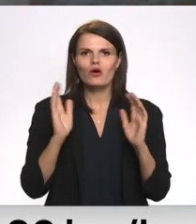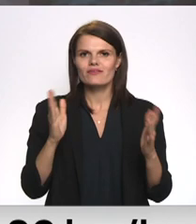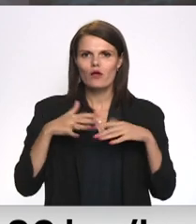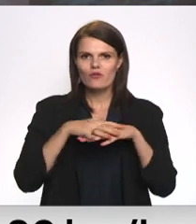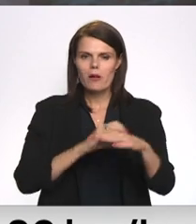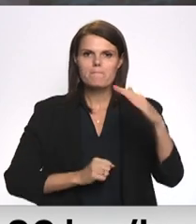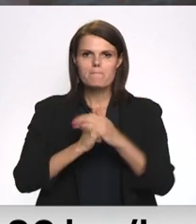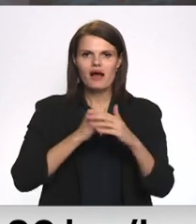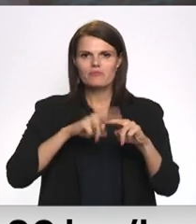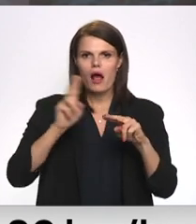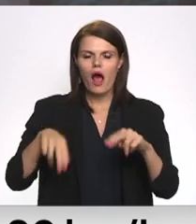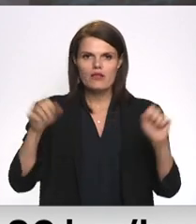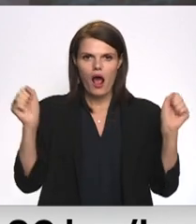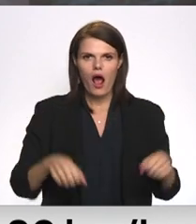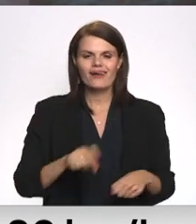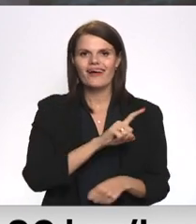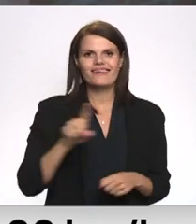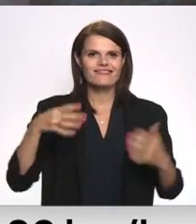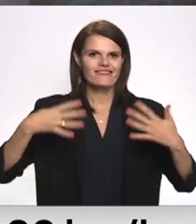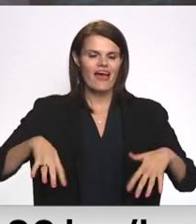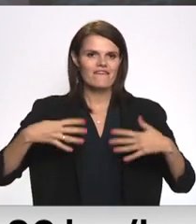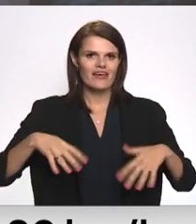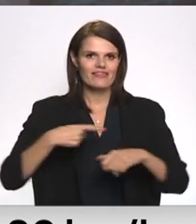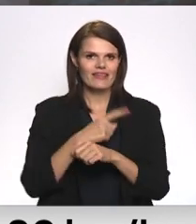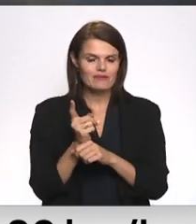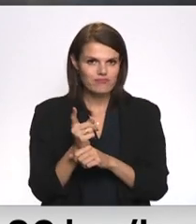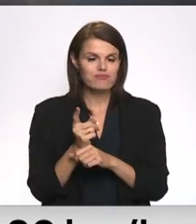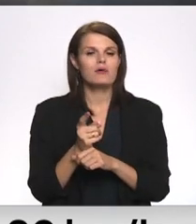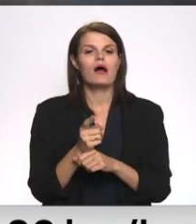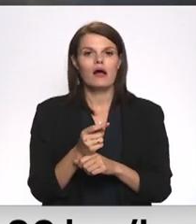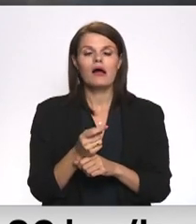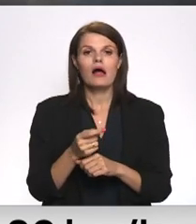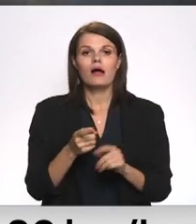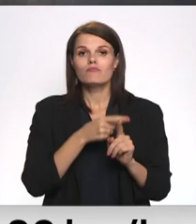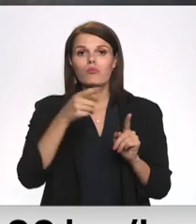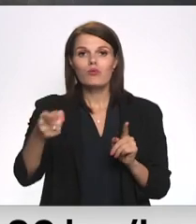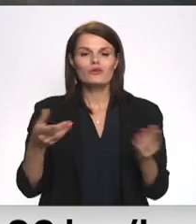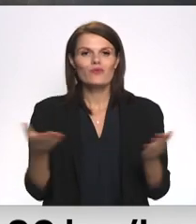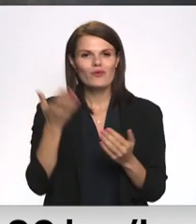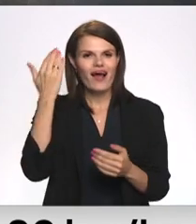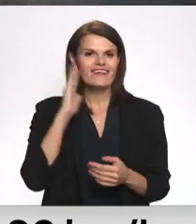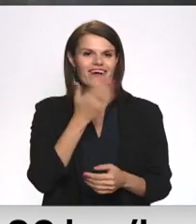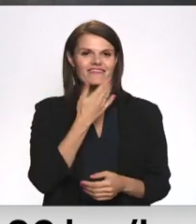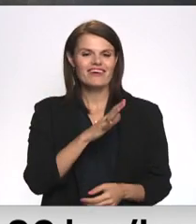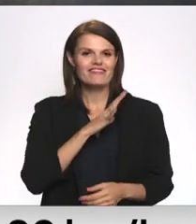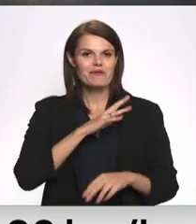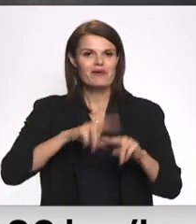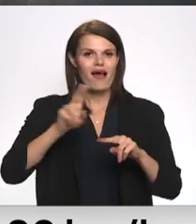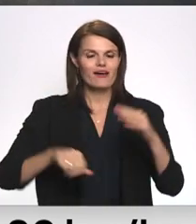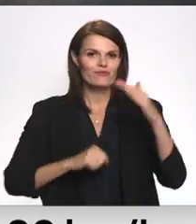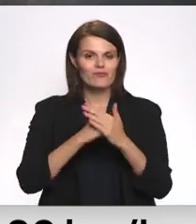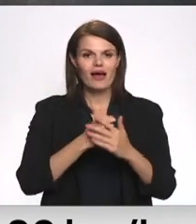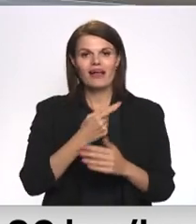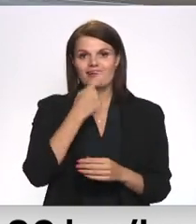atļautais braukšanas ātrums atkal ir līdz 90 km/h. Un tas nozīmē, ka posmos, kuros vasaras periodā maksimālais braukšanas ātrums